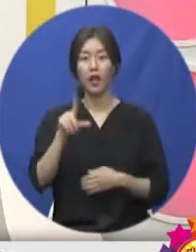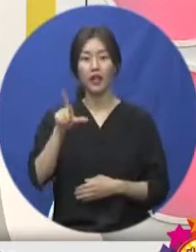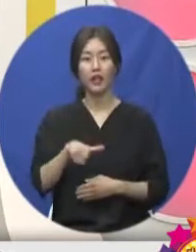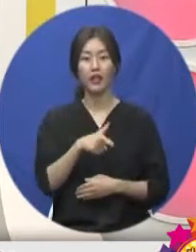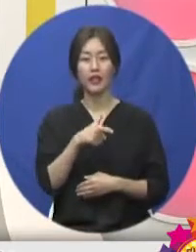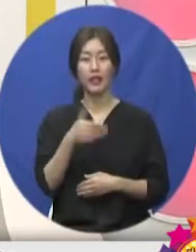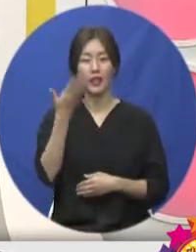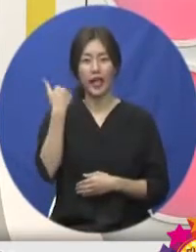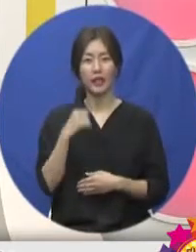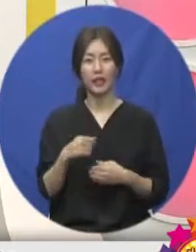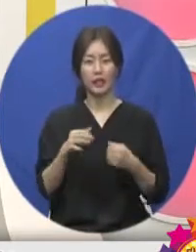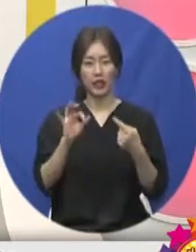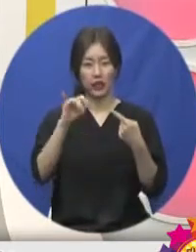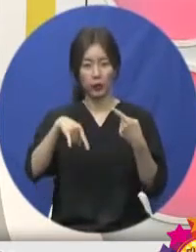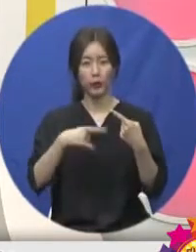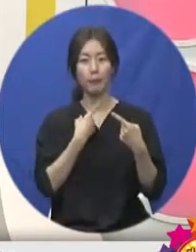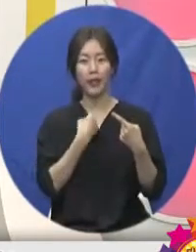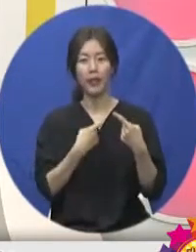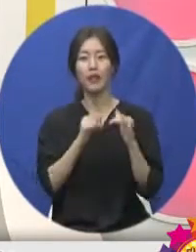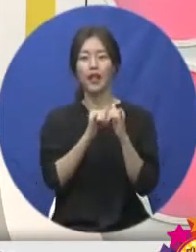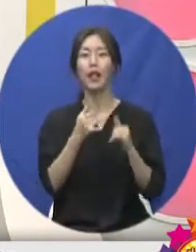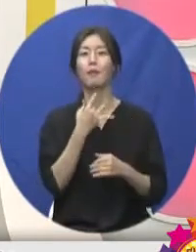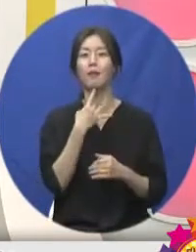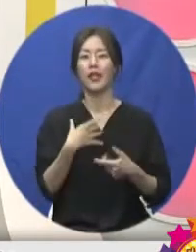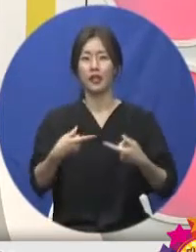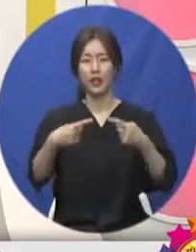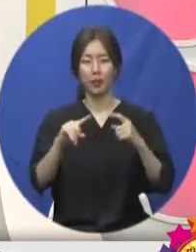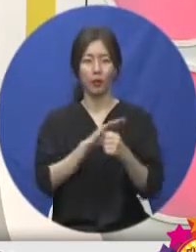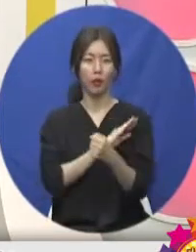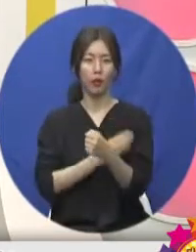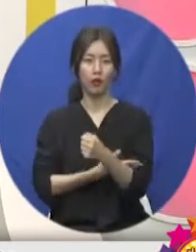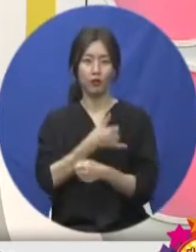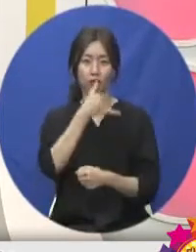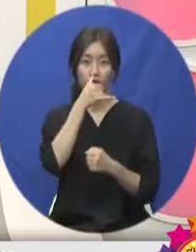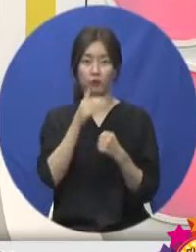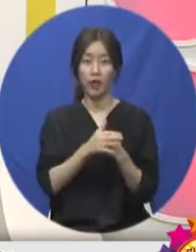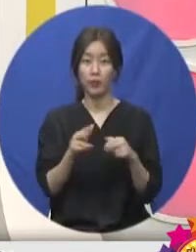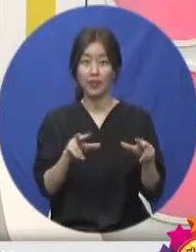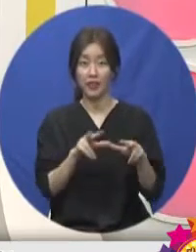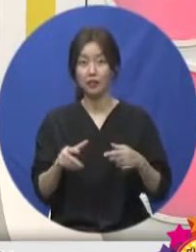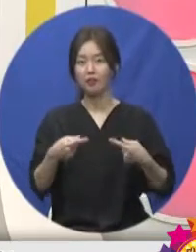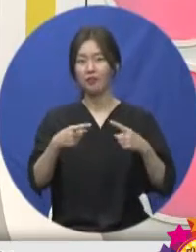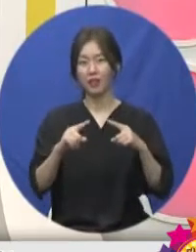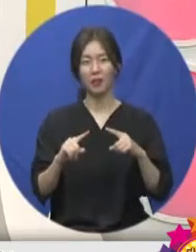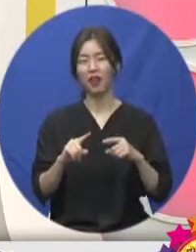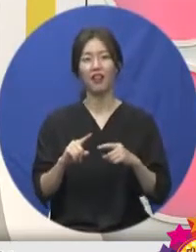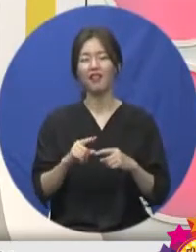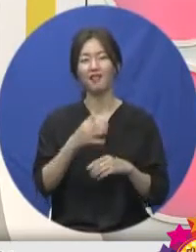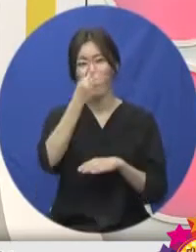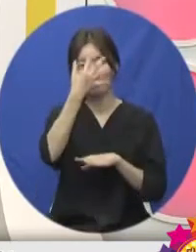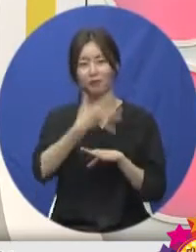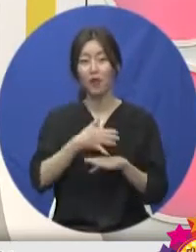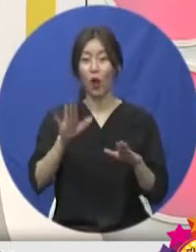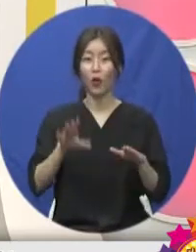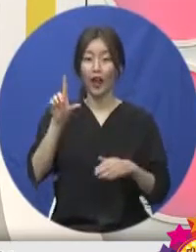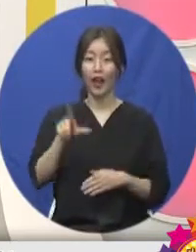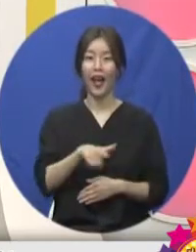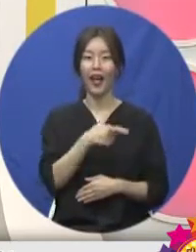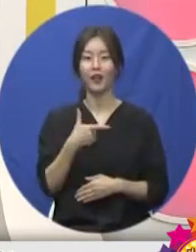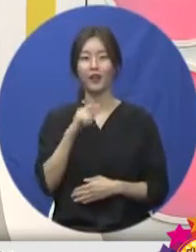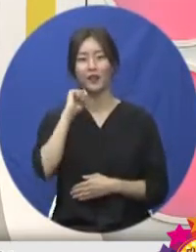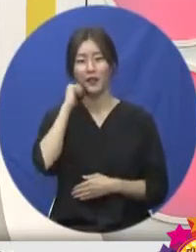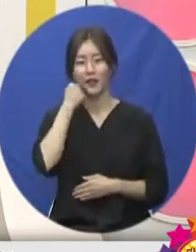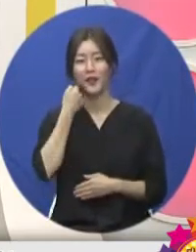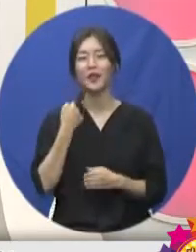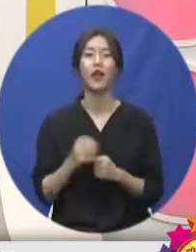장원분들만 함께 하실 수가 있고요. 네. 오늘 생방송에서 또 즉석 참여를 하실 수 있는 분들은 네. 오늘은 안